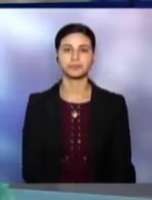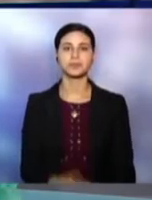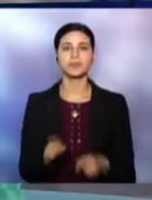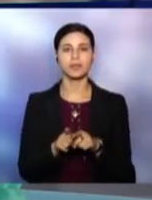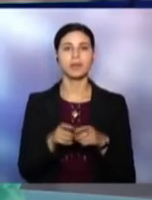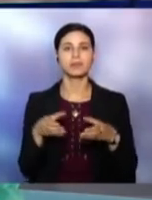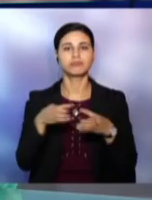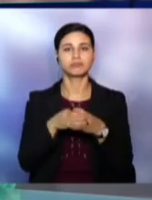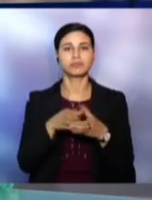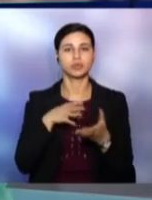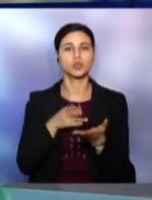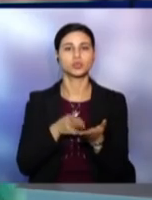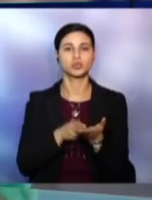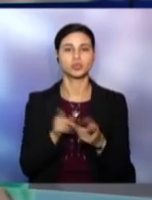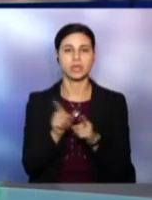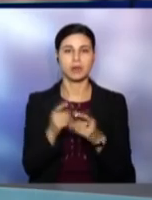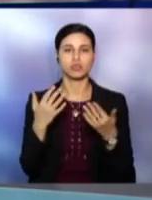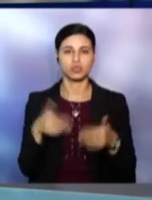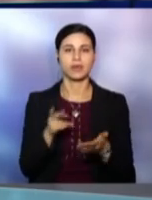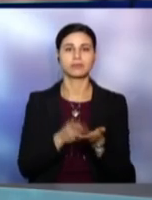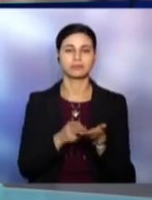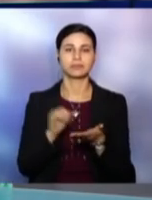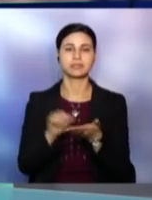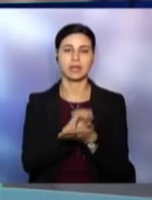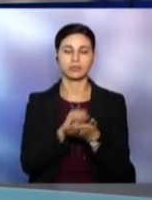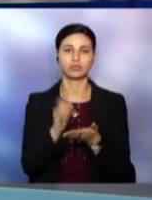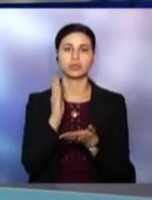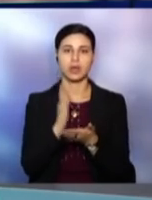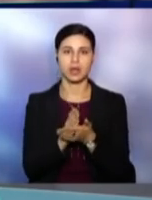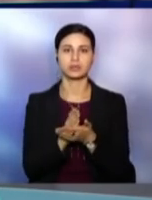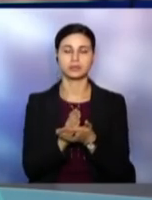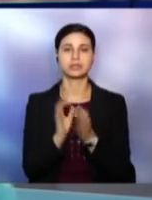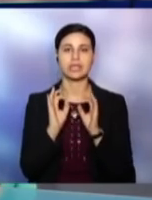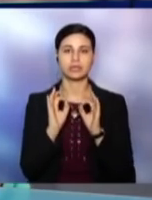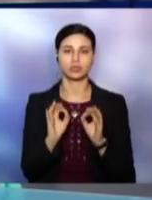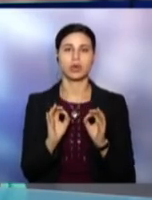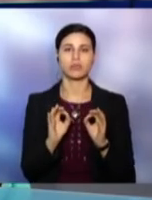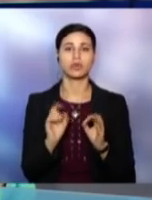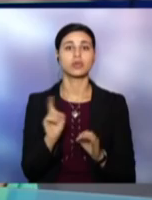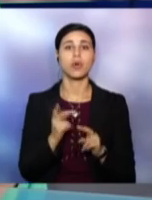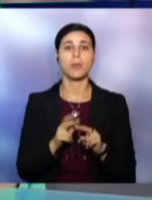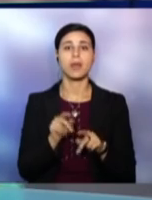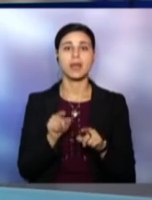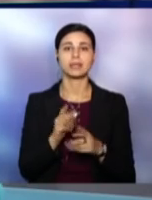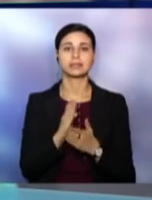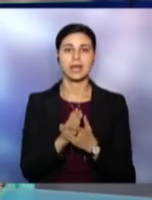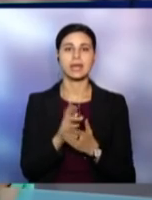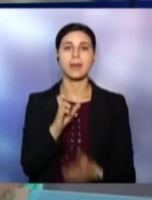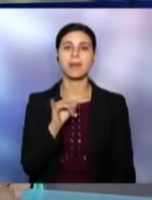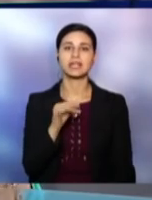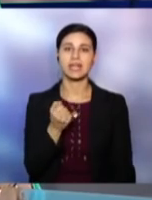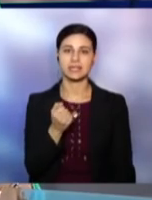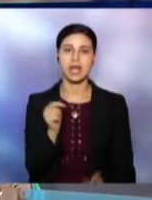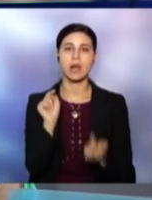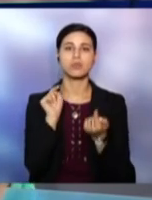ევიდენსურია, ეს არის კიცებითი მედიცინის არის დაფუძნებული, რომ ეს არის ამ თვალსაზრისით ბაქტერიულ